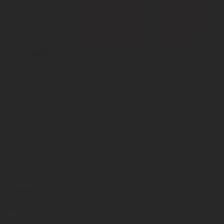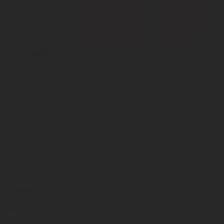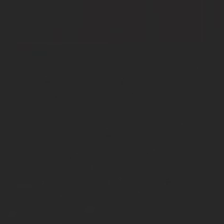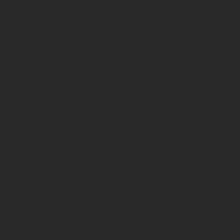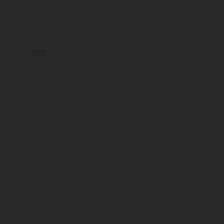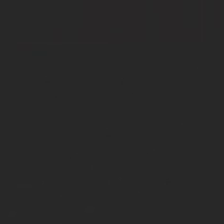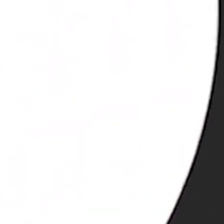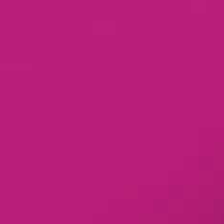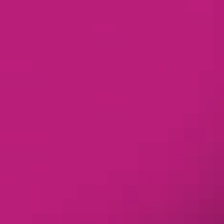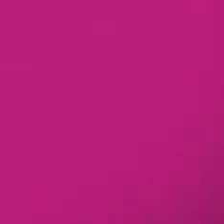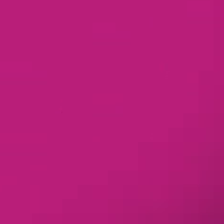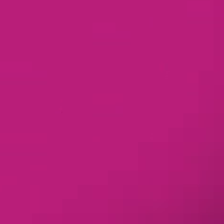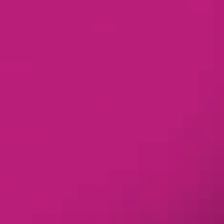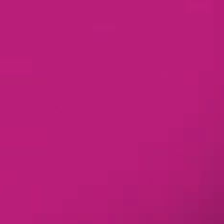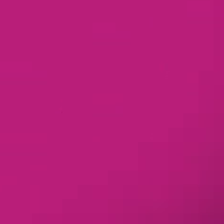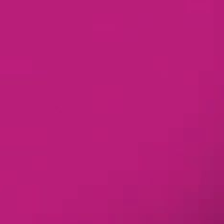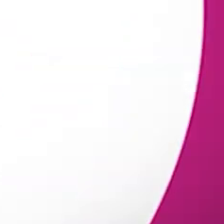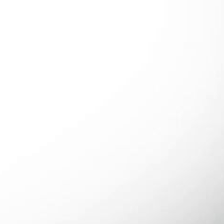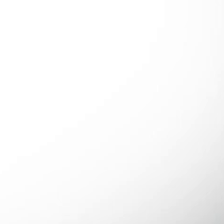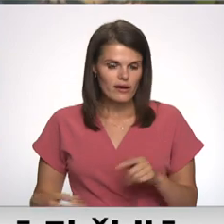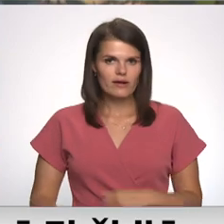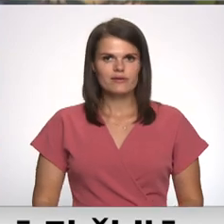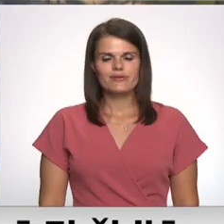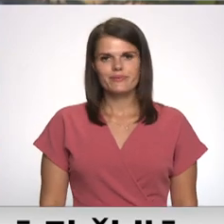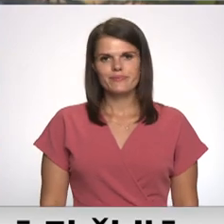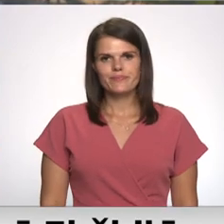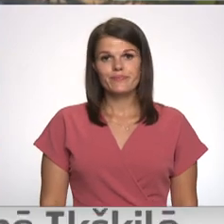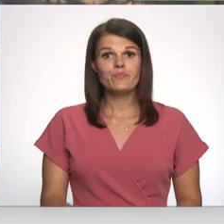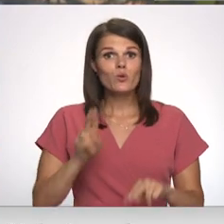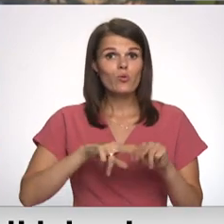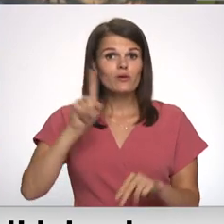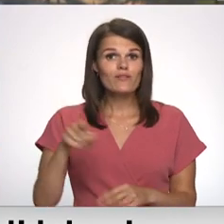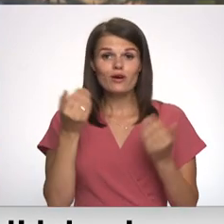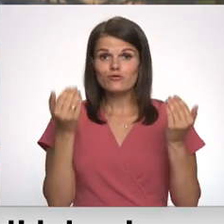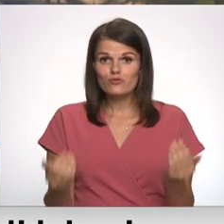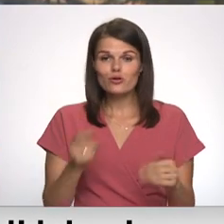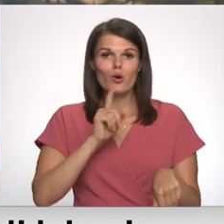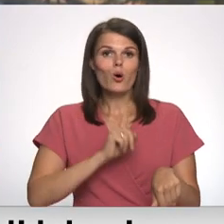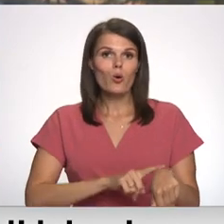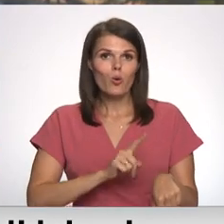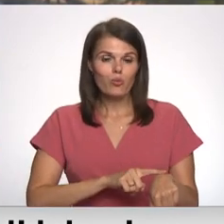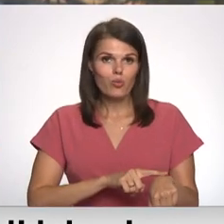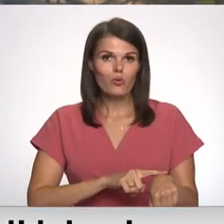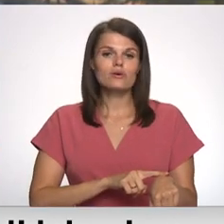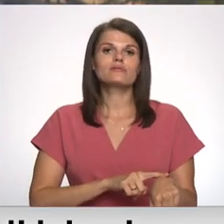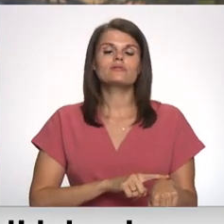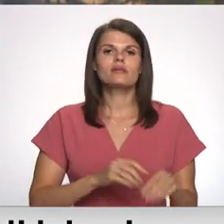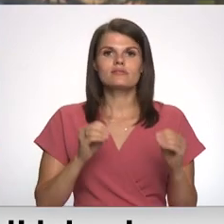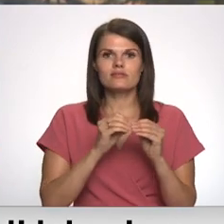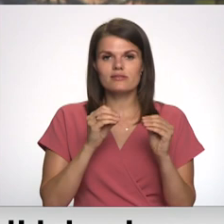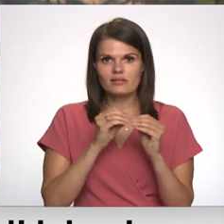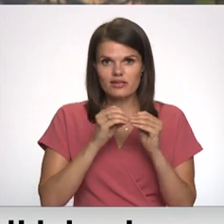Re! Viss ēters ir te! Un vēl šodien no pulksteni 22 līdz